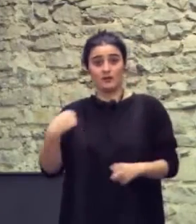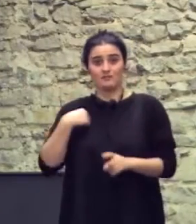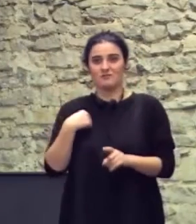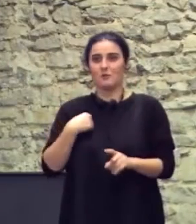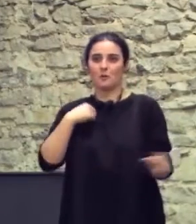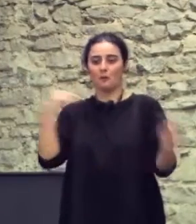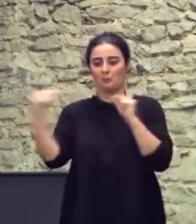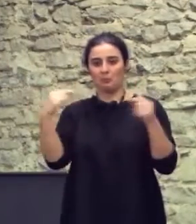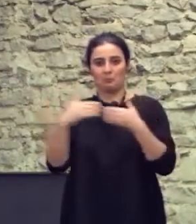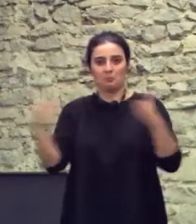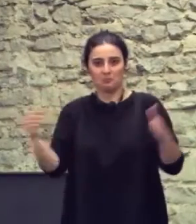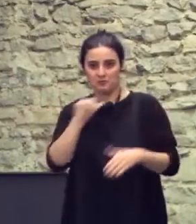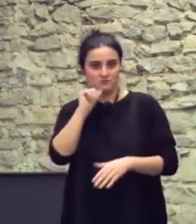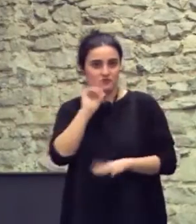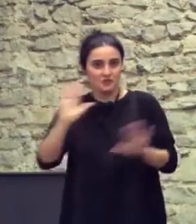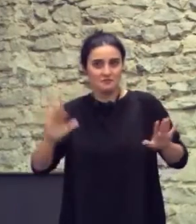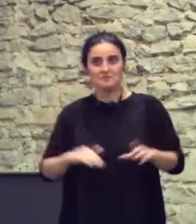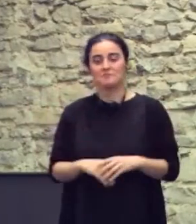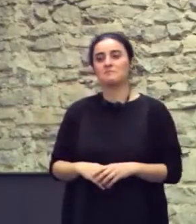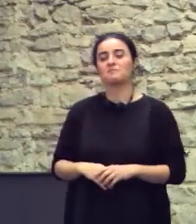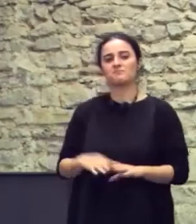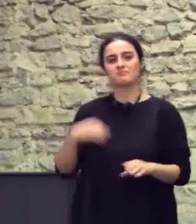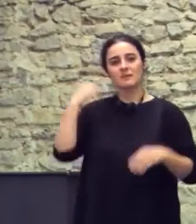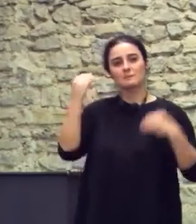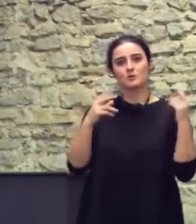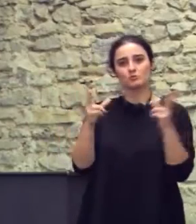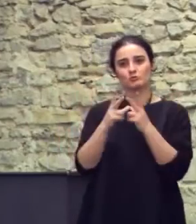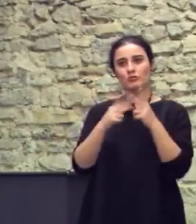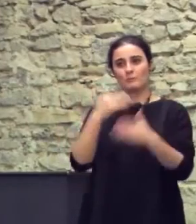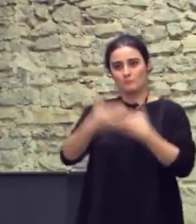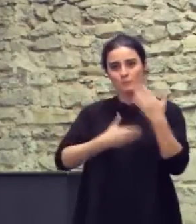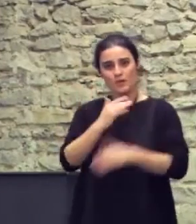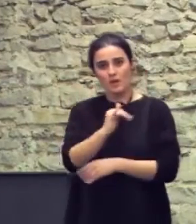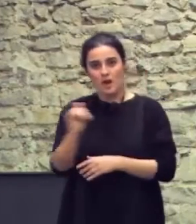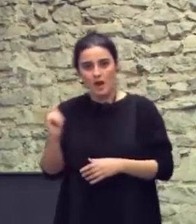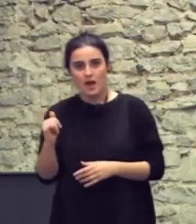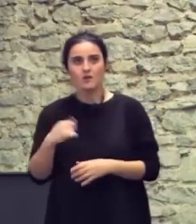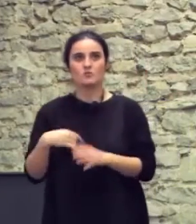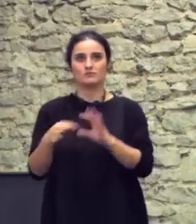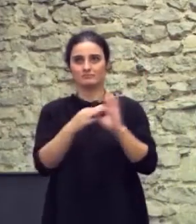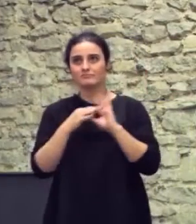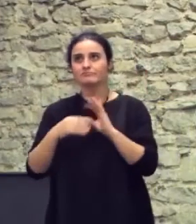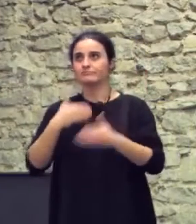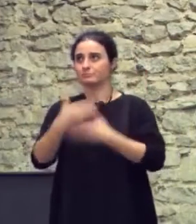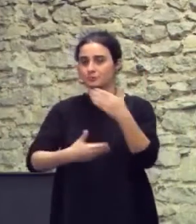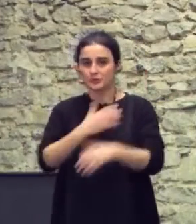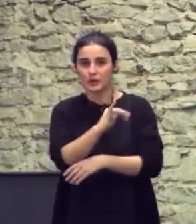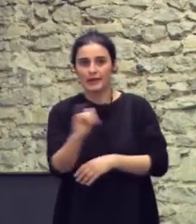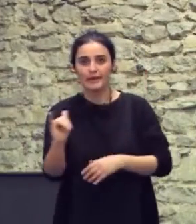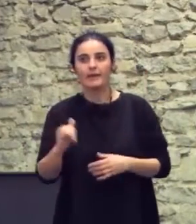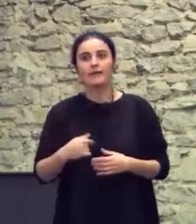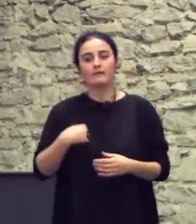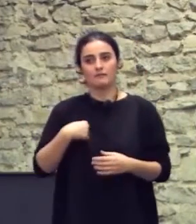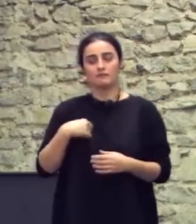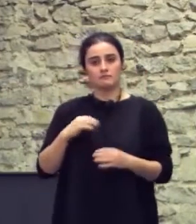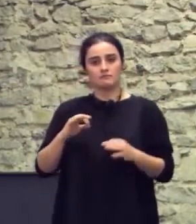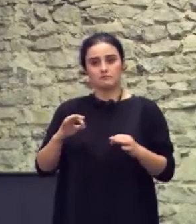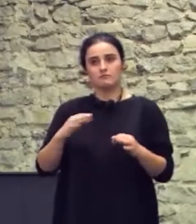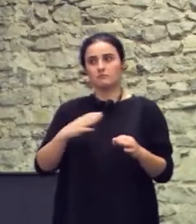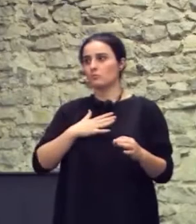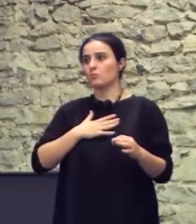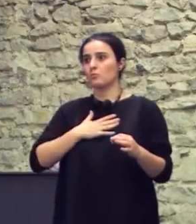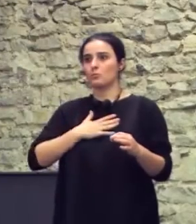hartuko eztabaidan. Baina bai iruditzen zait hor prozesu sozial batzu daudela, koertzio prozesu batzu daudela eta honetan eta hau